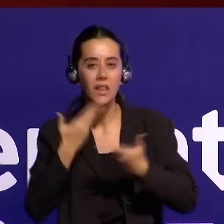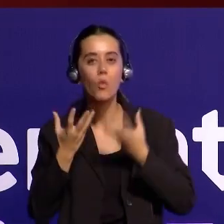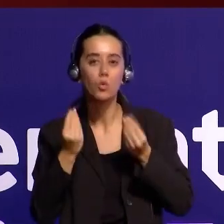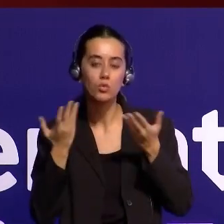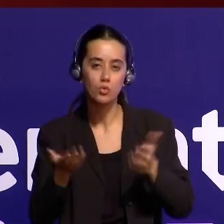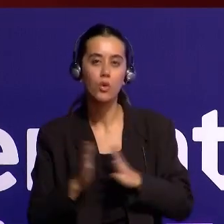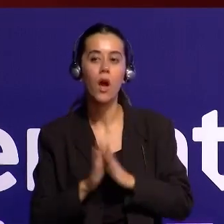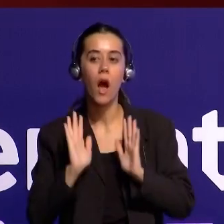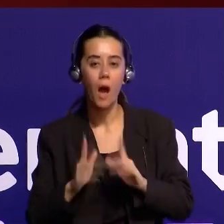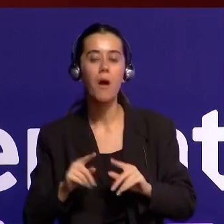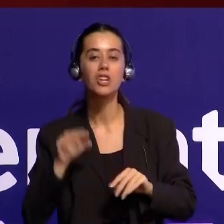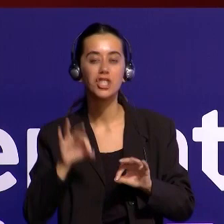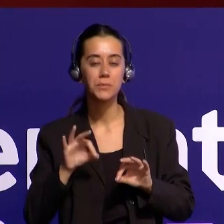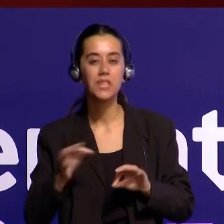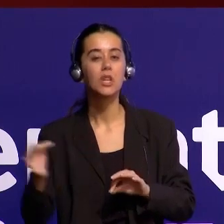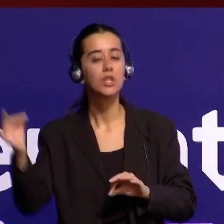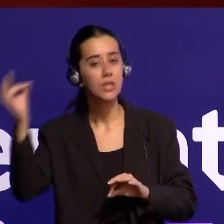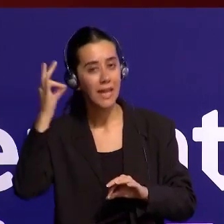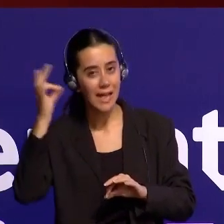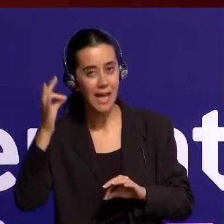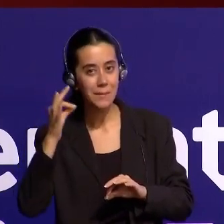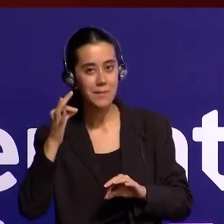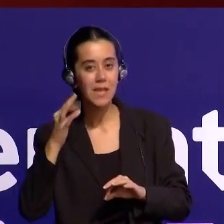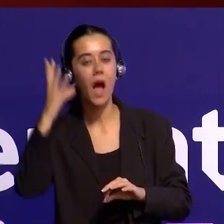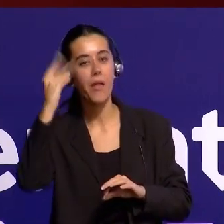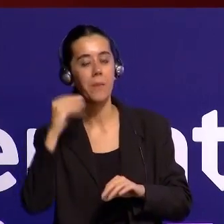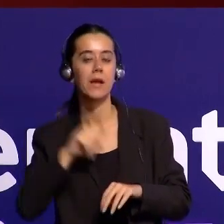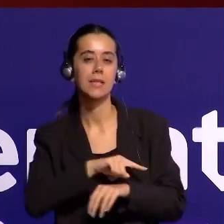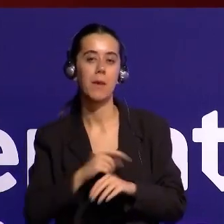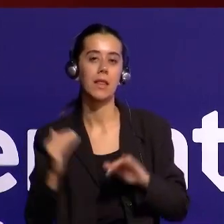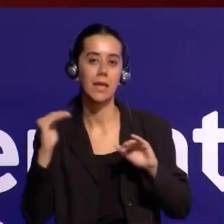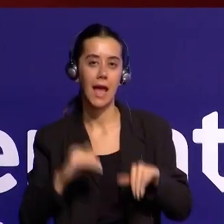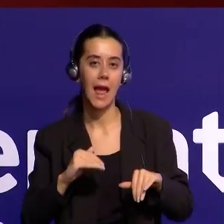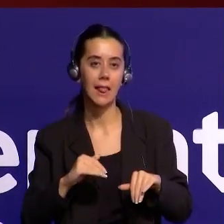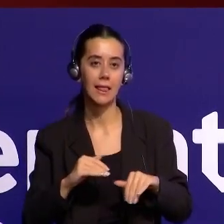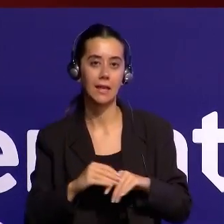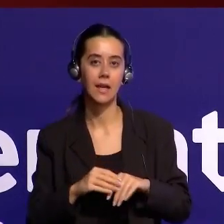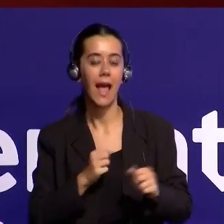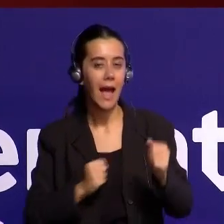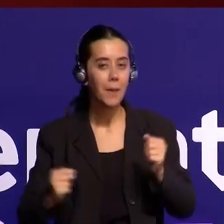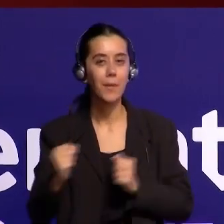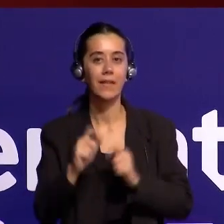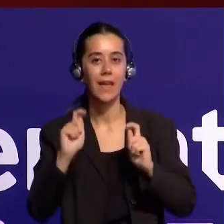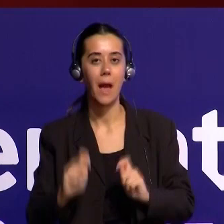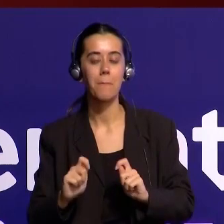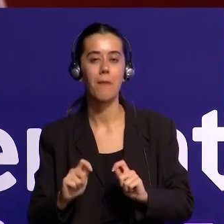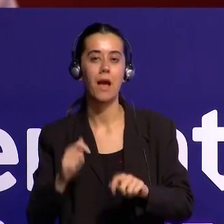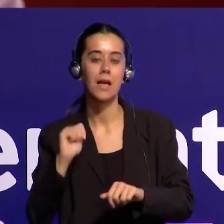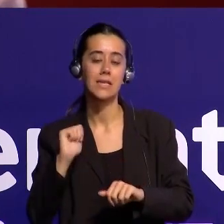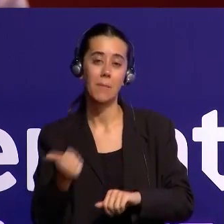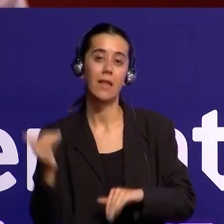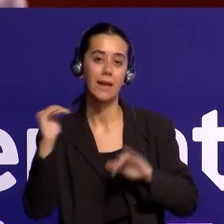Ama artık duyduklarımızı, dinlediklerimizi sindirmenin zamanı, içselleştirmenin zamanı, yaratıcı endüstrilerin bugün